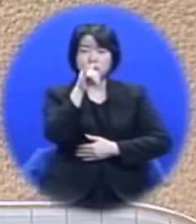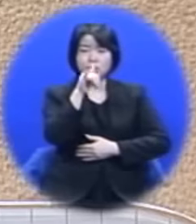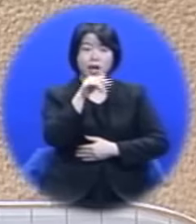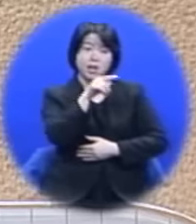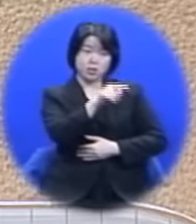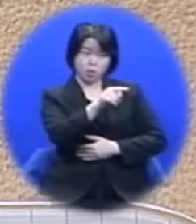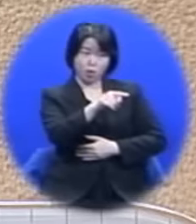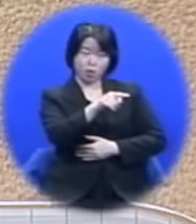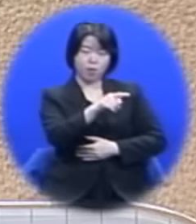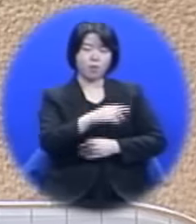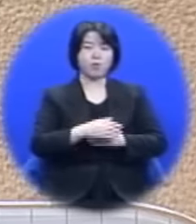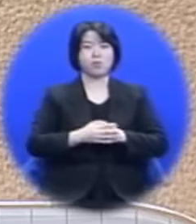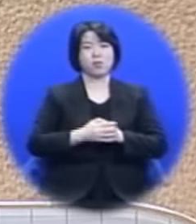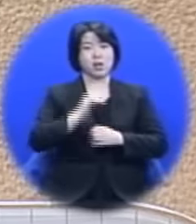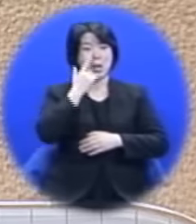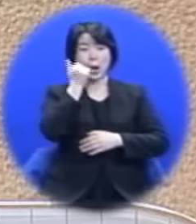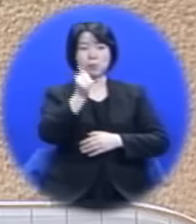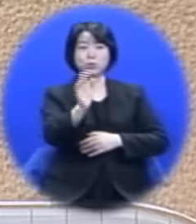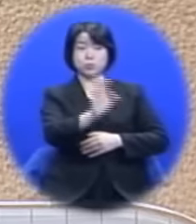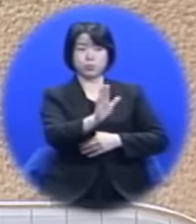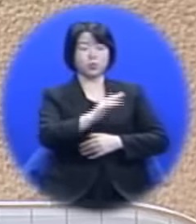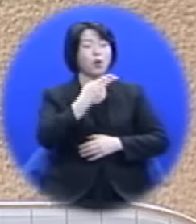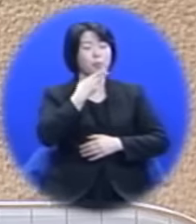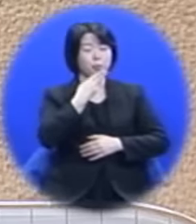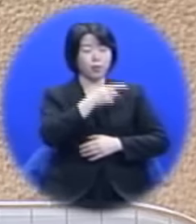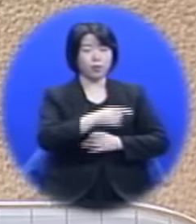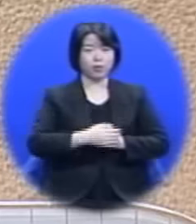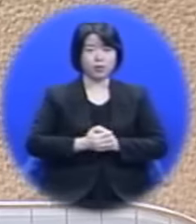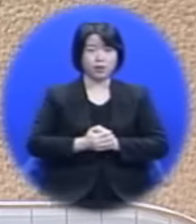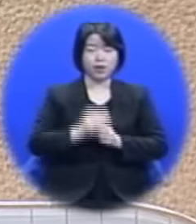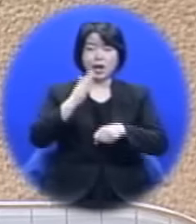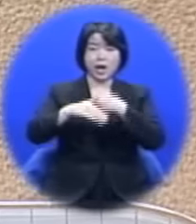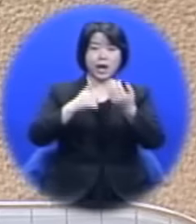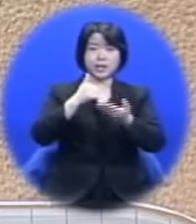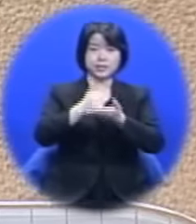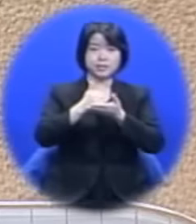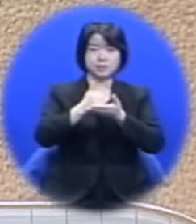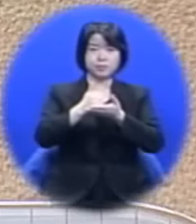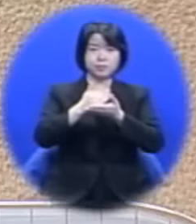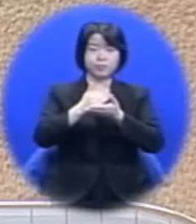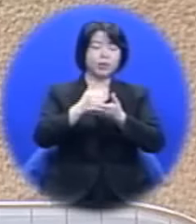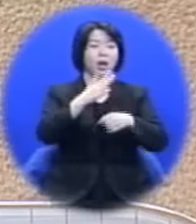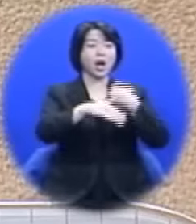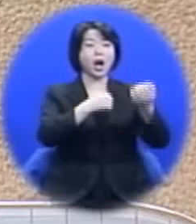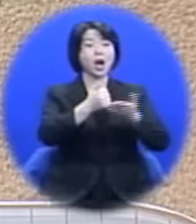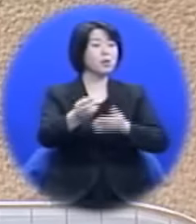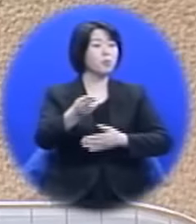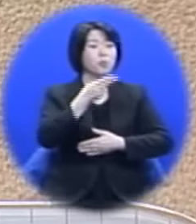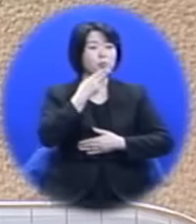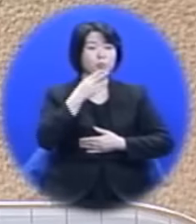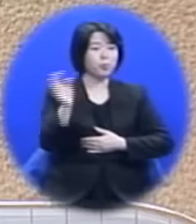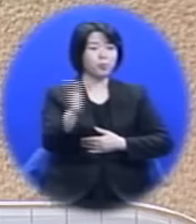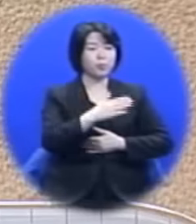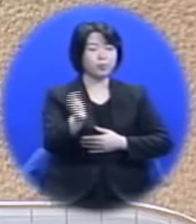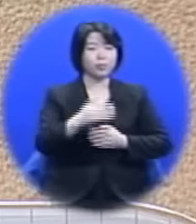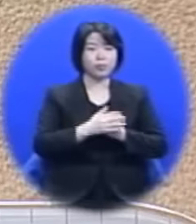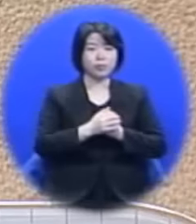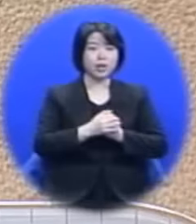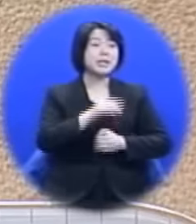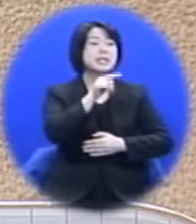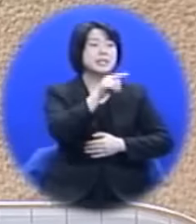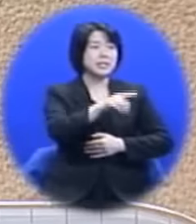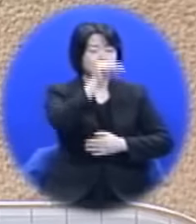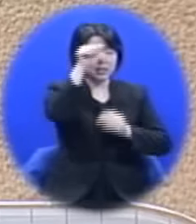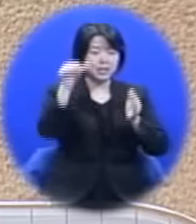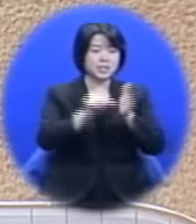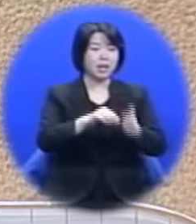너 아버지 없어 하나님 하나님 없어 너 인생은